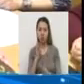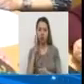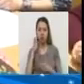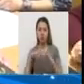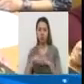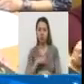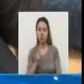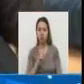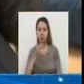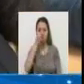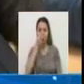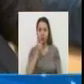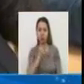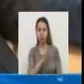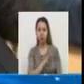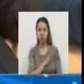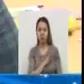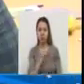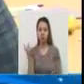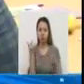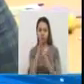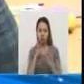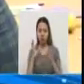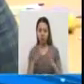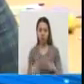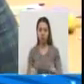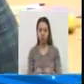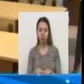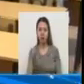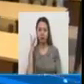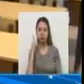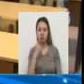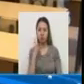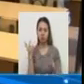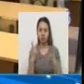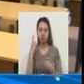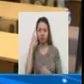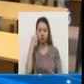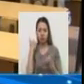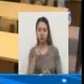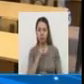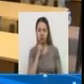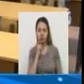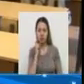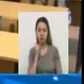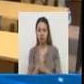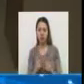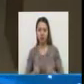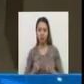қатарында. Өйткені бәсекеге қабілеттілік біліммен өлшенеді. Ол үшін ағылшын тілін білу қажет. Бұл бүгінгі жаһандану заманының